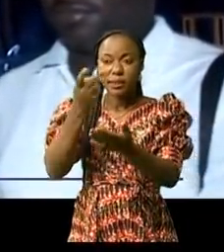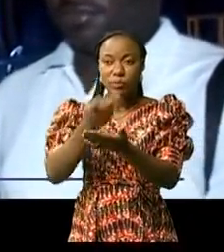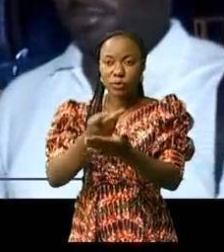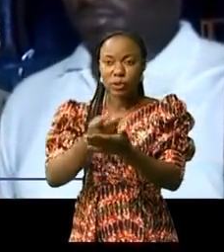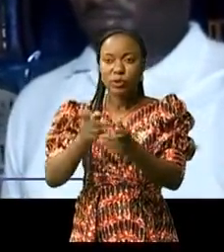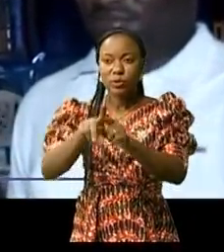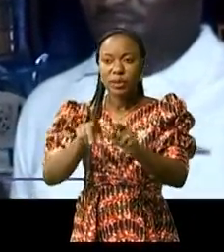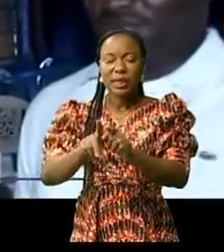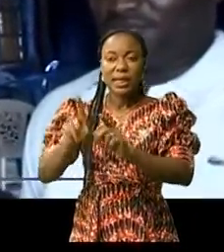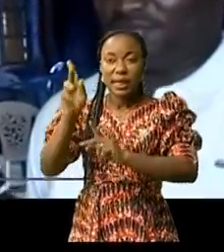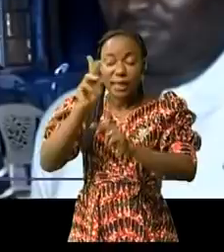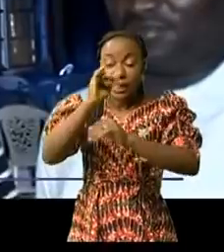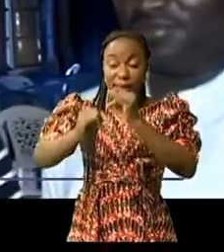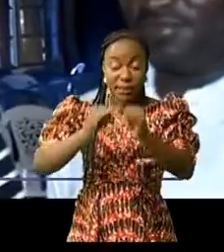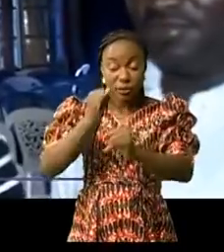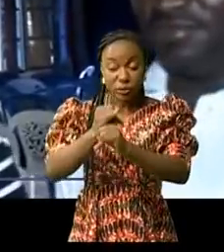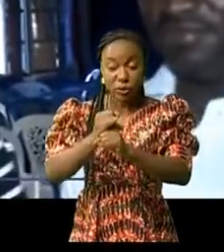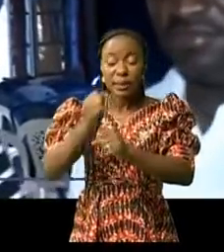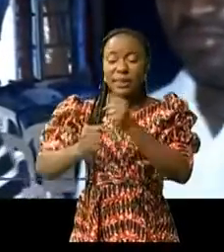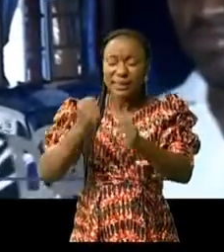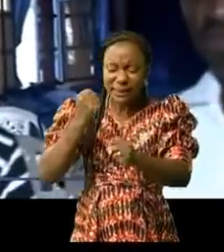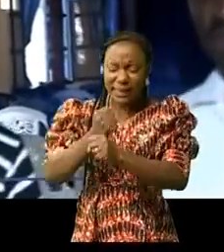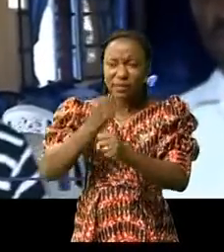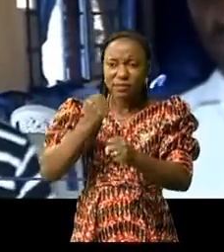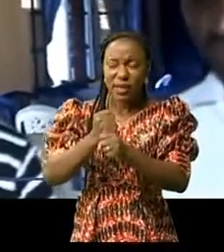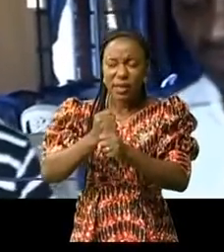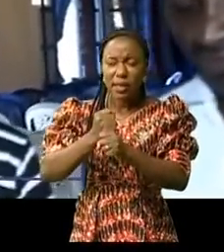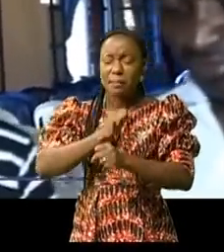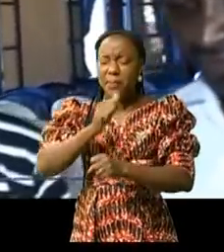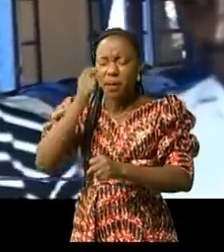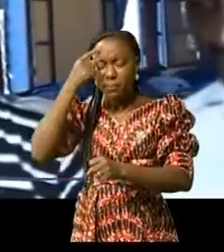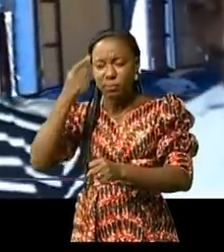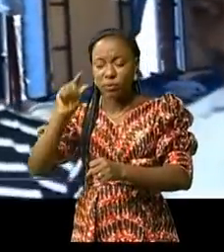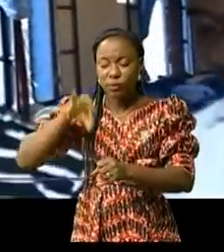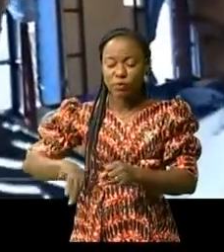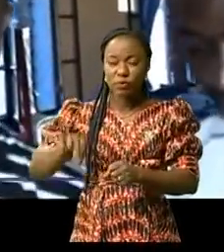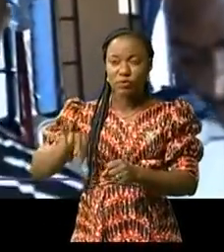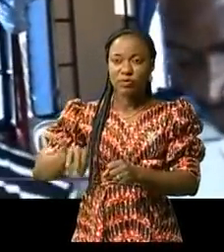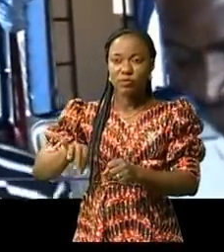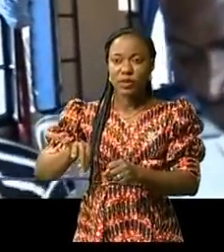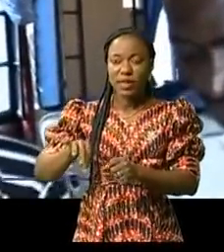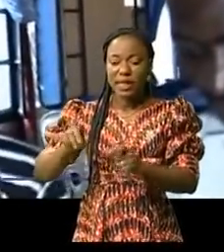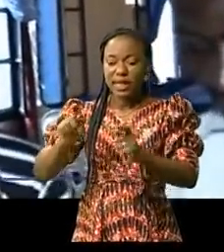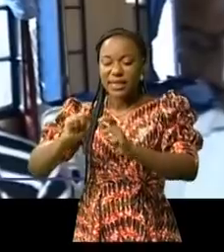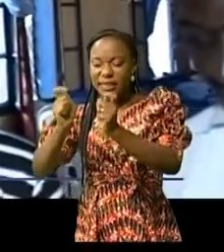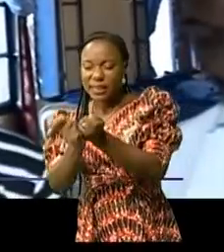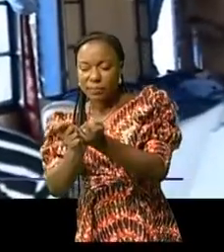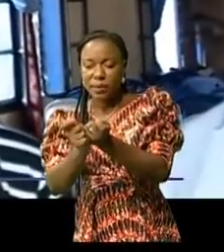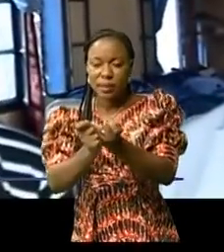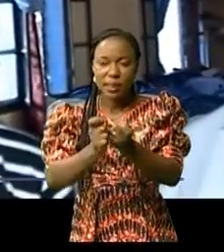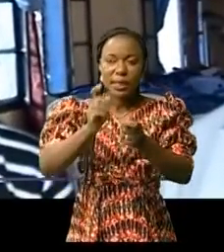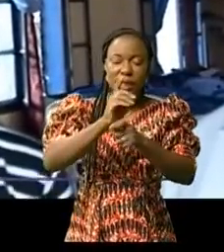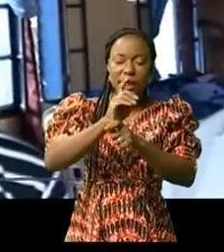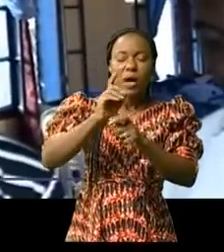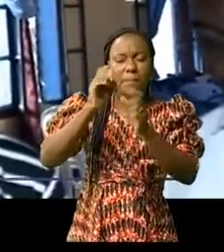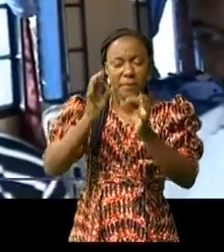universel internationales qui travaillent non pas pour les intérêts techniques tribales mais